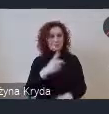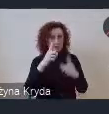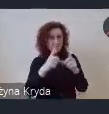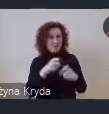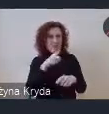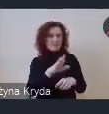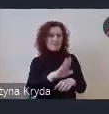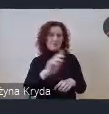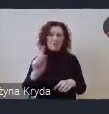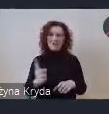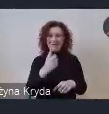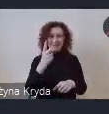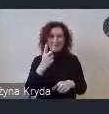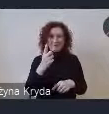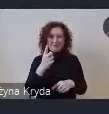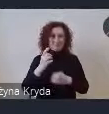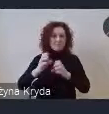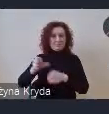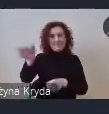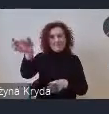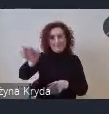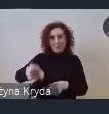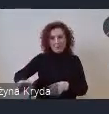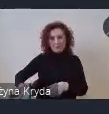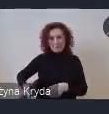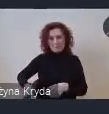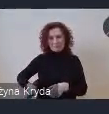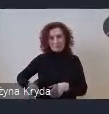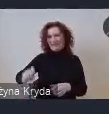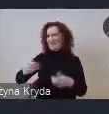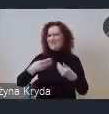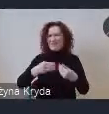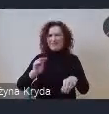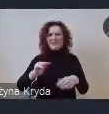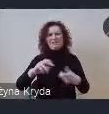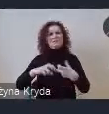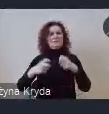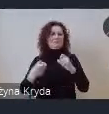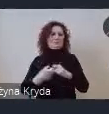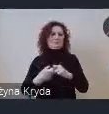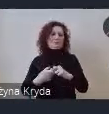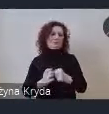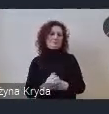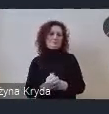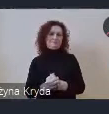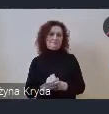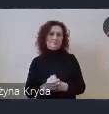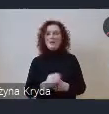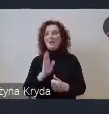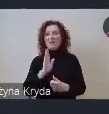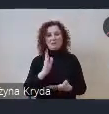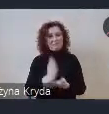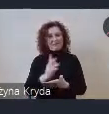jedną poręcz jest to najczęstszy problem czy najczęstsza uwaga nasza wobec schodów że mają poręcz tylko z jednej strony